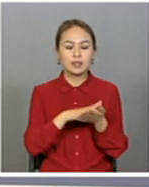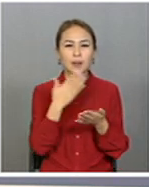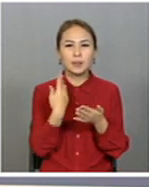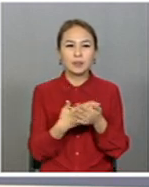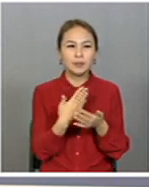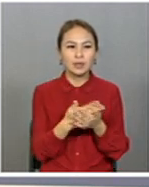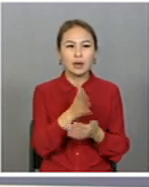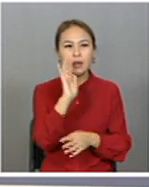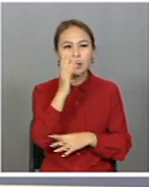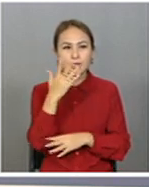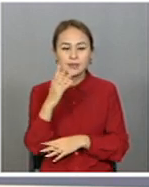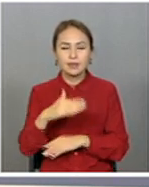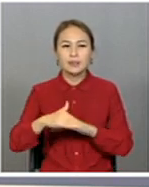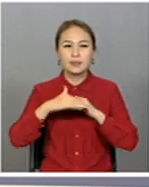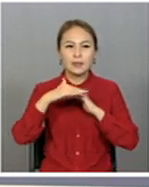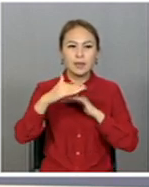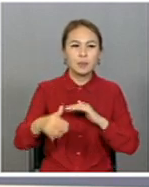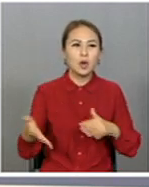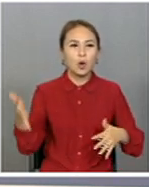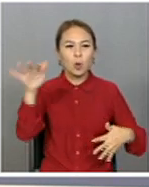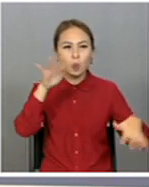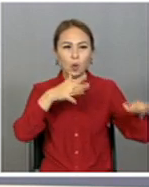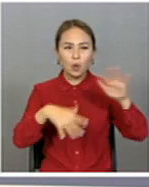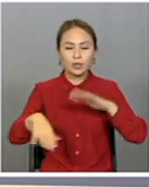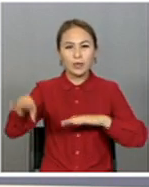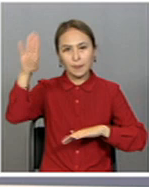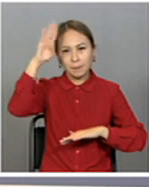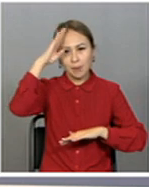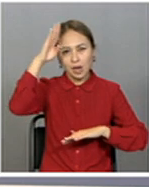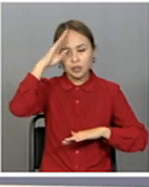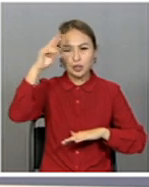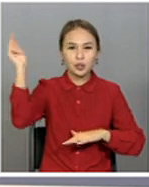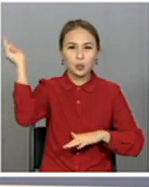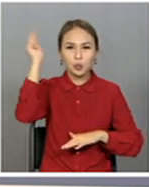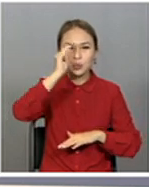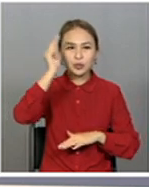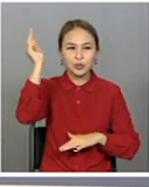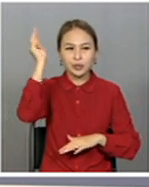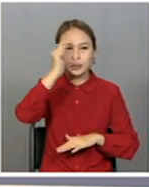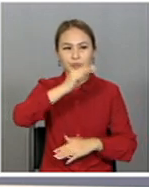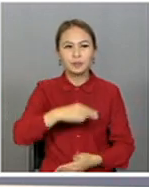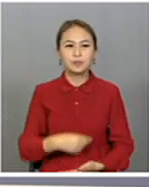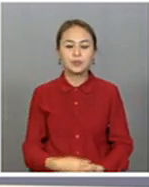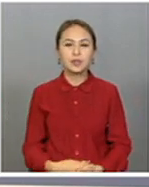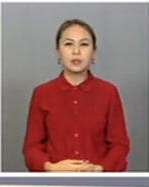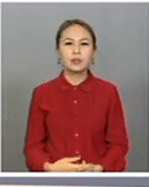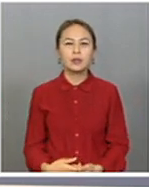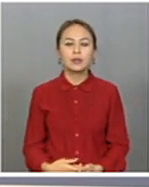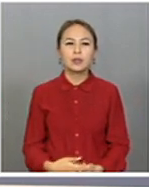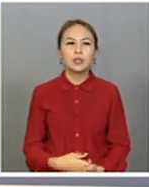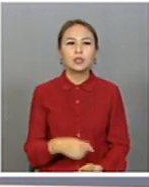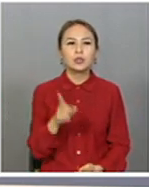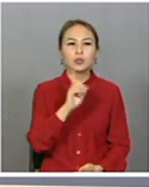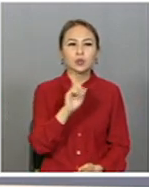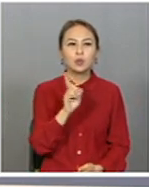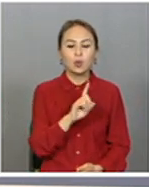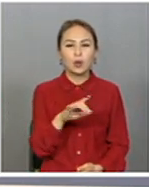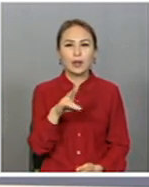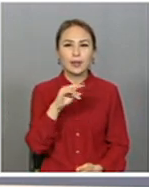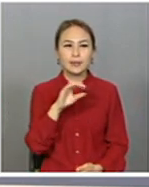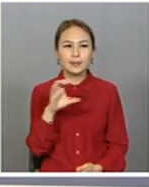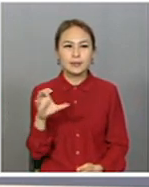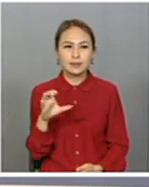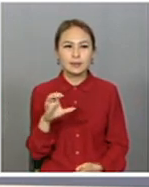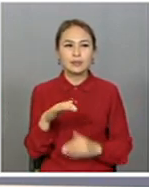Например, лес, степь, горы, мальчик, ученики. Что? Лес,